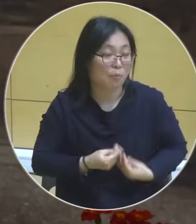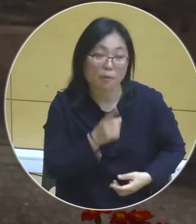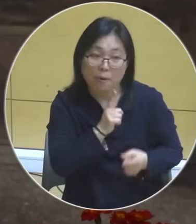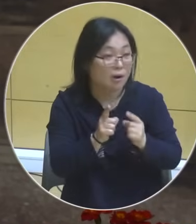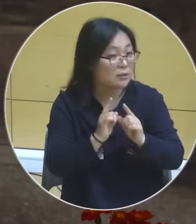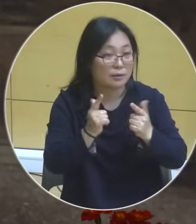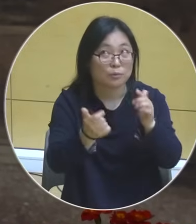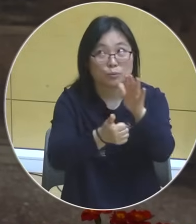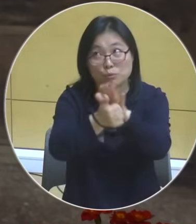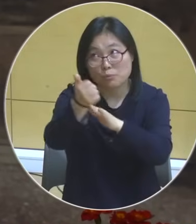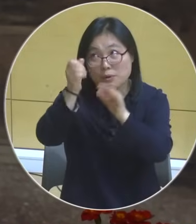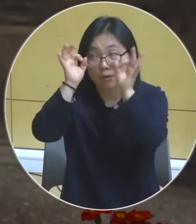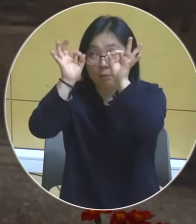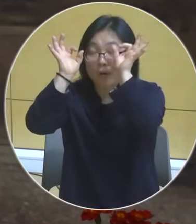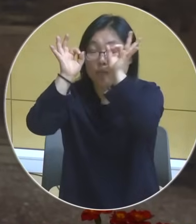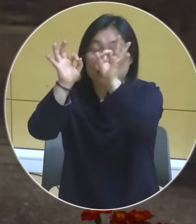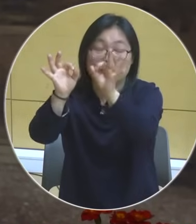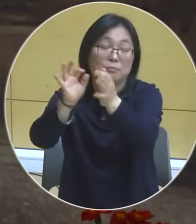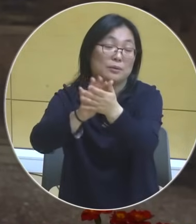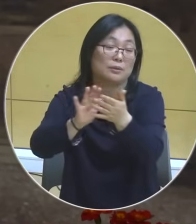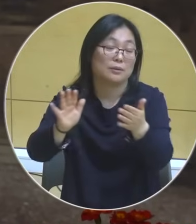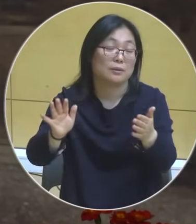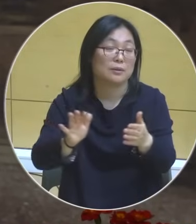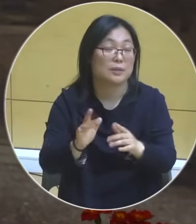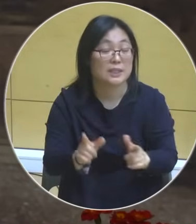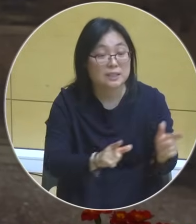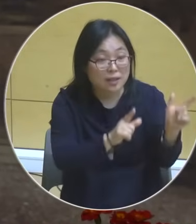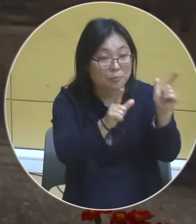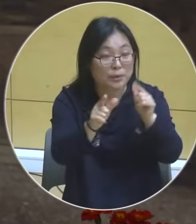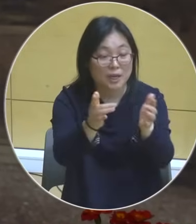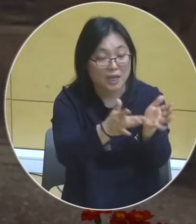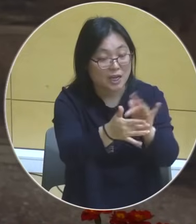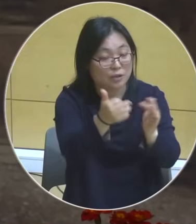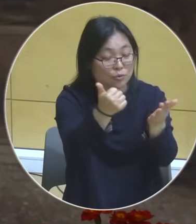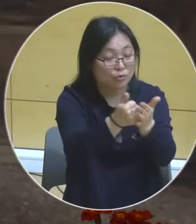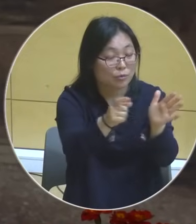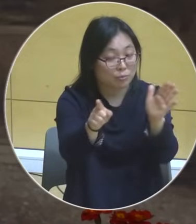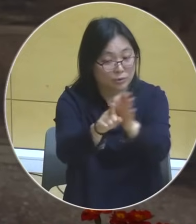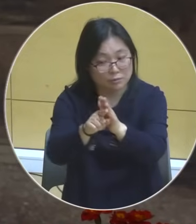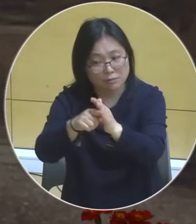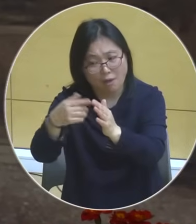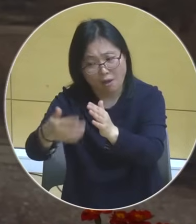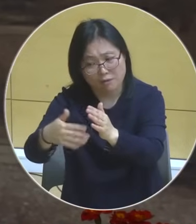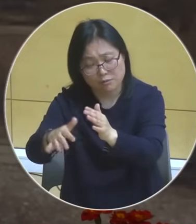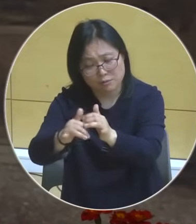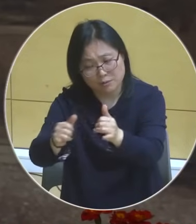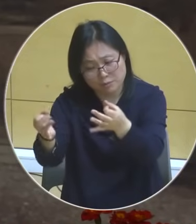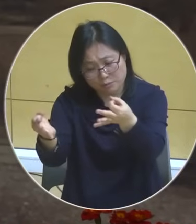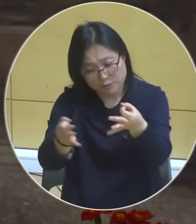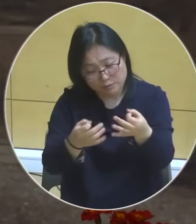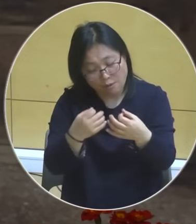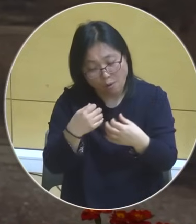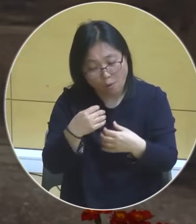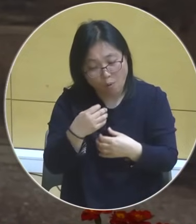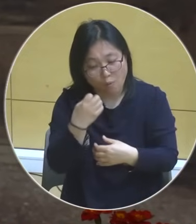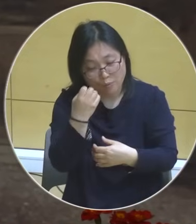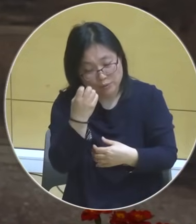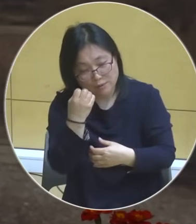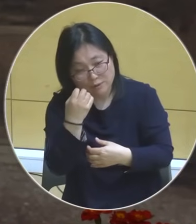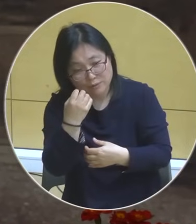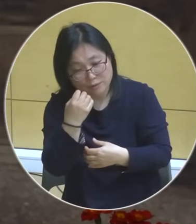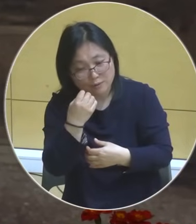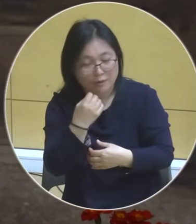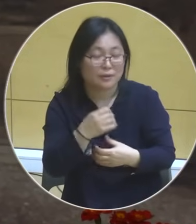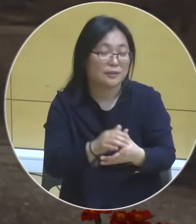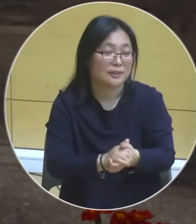새로운 소망을 바라보았습니다. 이 삶이 예수를 믿지 않는 사람들에게는 매력적으로 보였습니다. 그리고 그들은